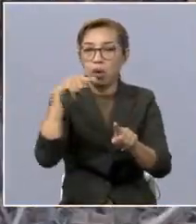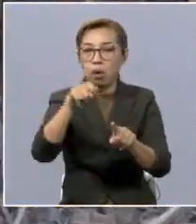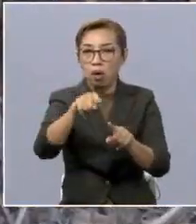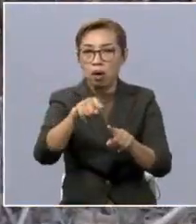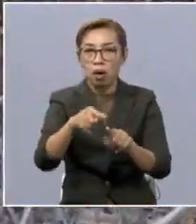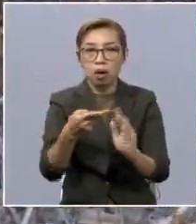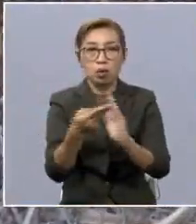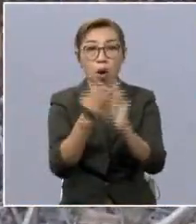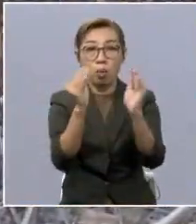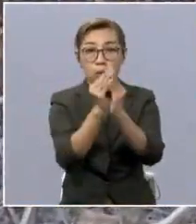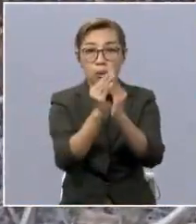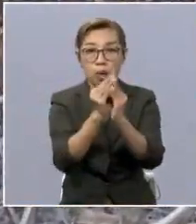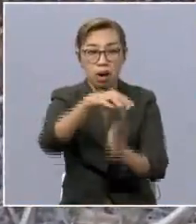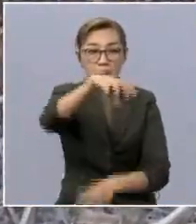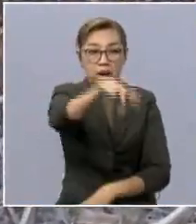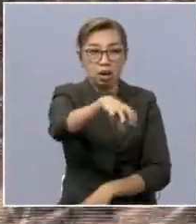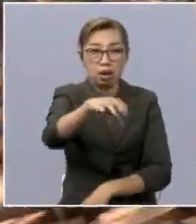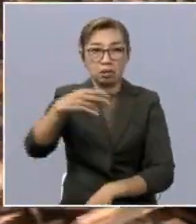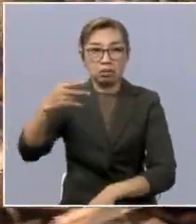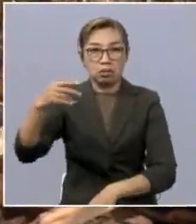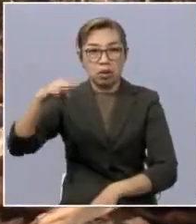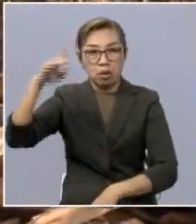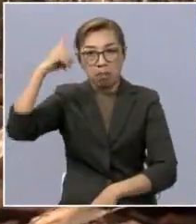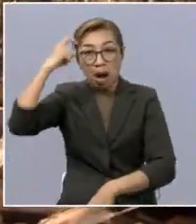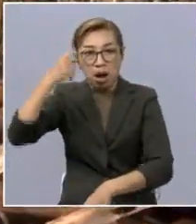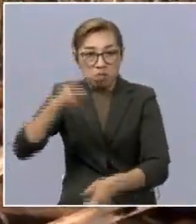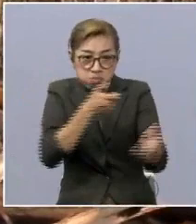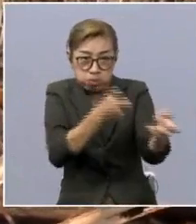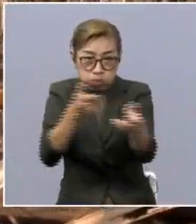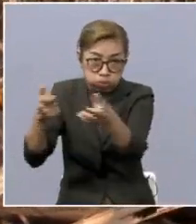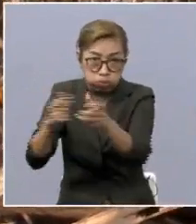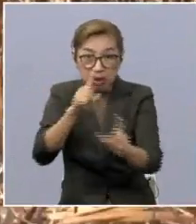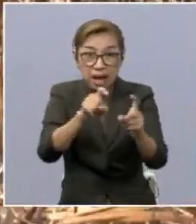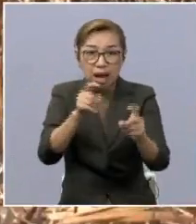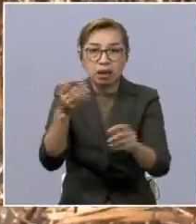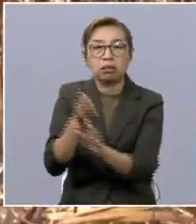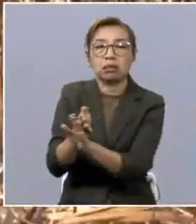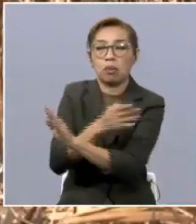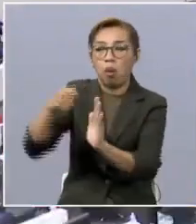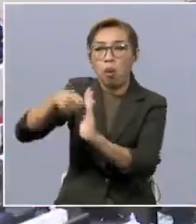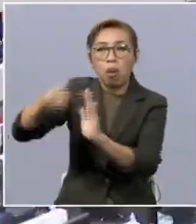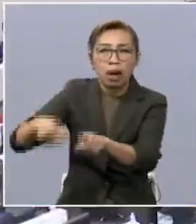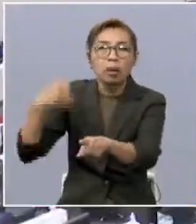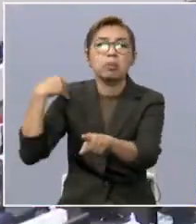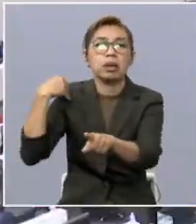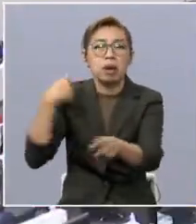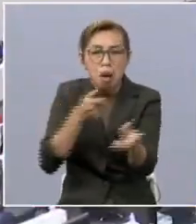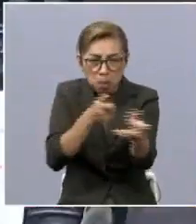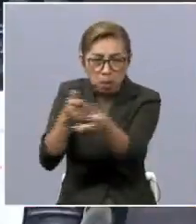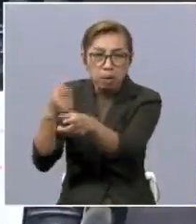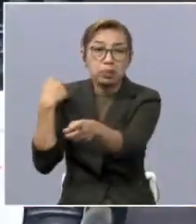ที่หนองบัวลำพูก่อนหน้าก็เคยเกิดเหตุการณ์ที่นครราชสีมามาแล้วรั